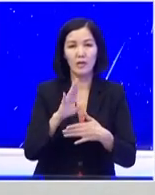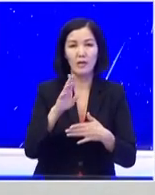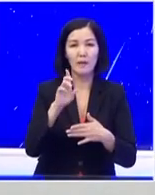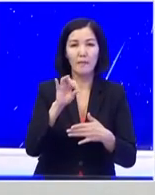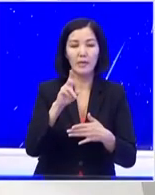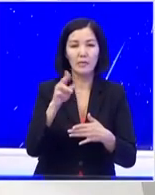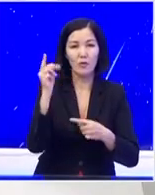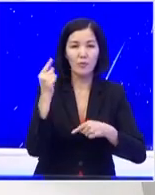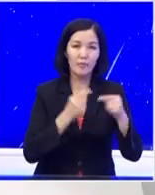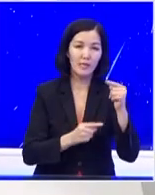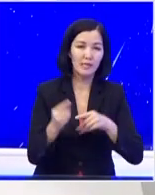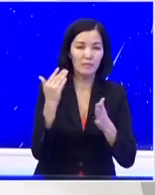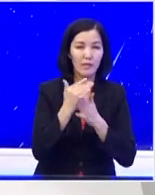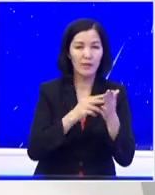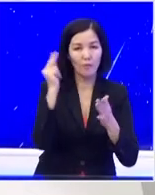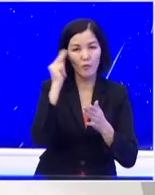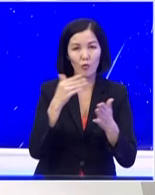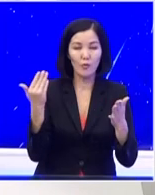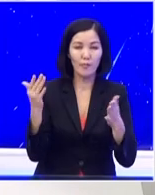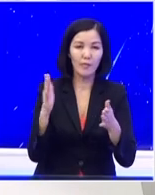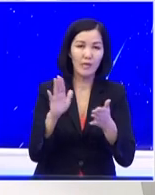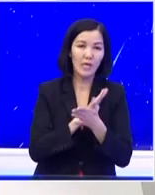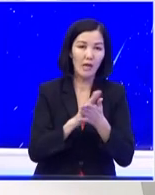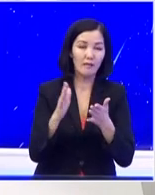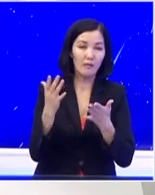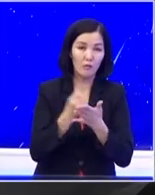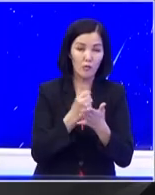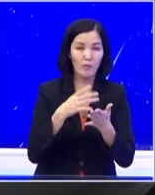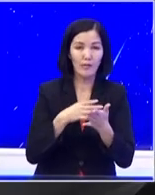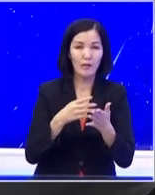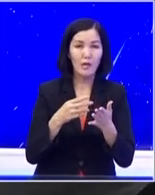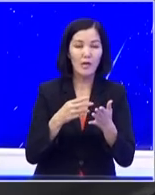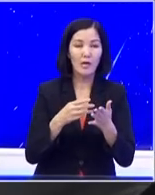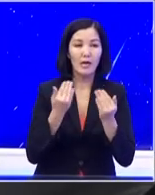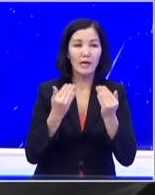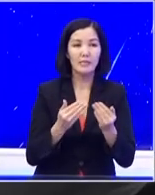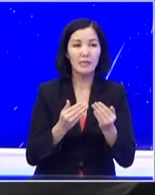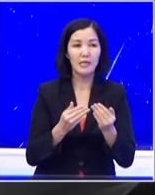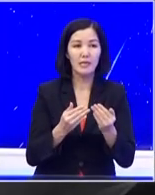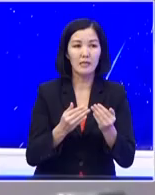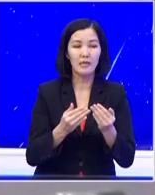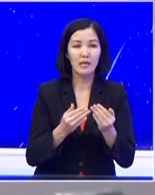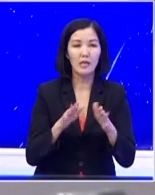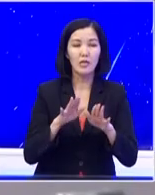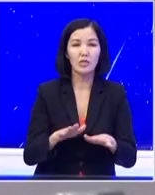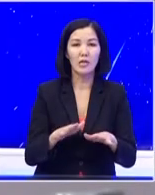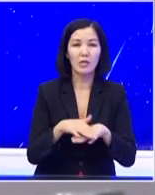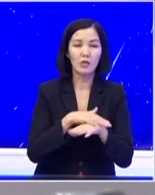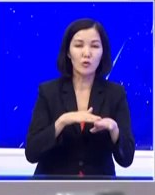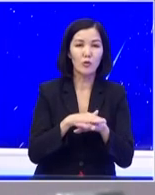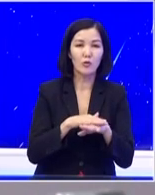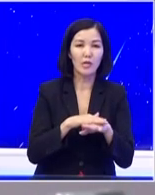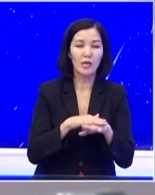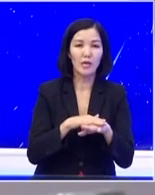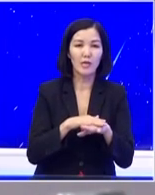бизнес бағдарламасы бойынша оқып, қайтарымсыз грант алды. Енді ол жұмыссыз емес, керісінше жергілікті тұрғындарға